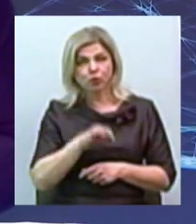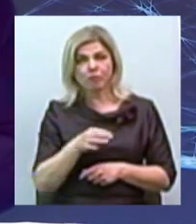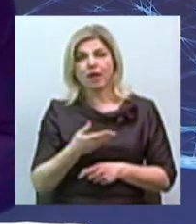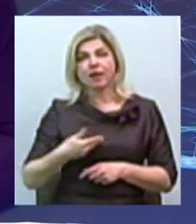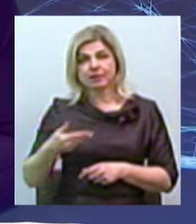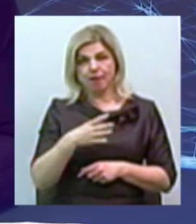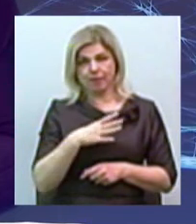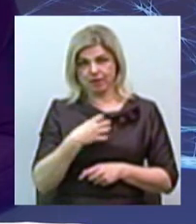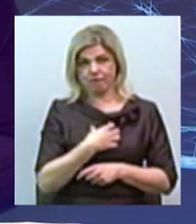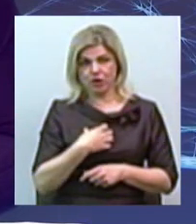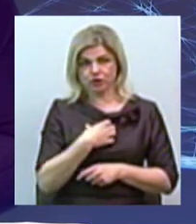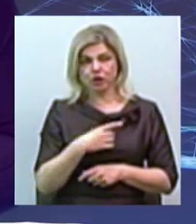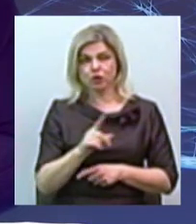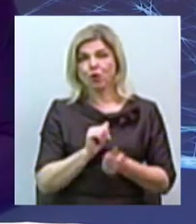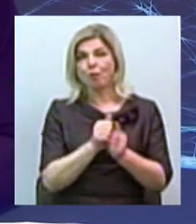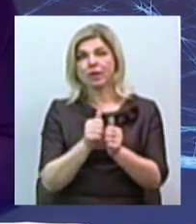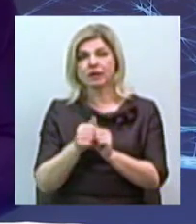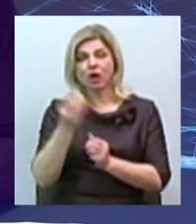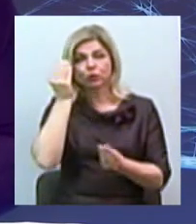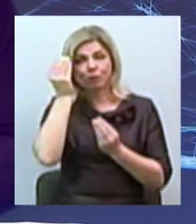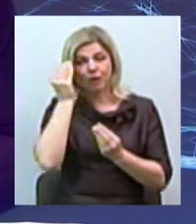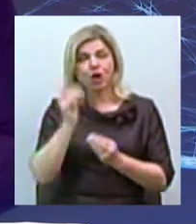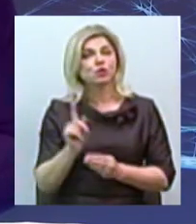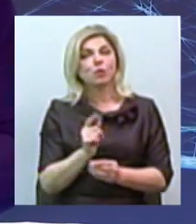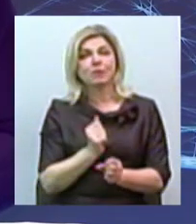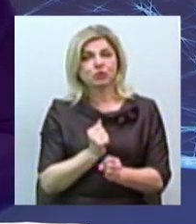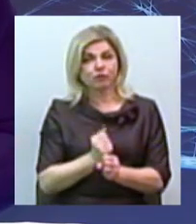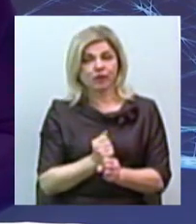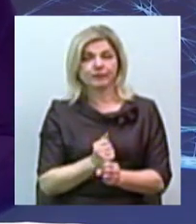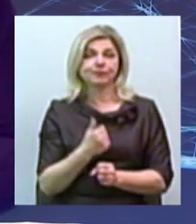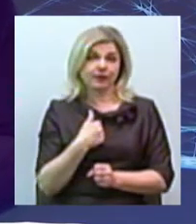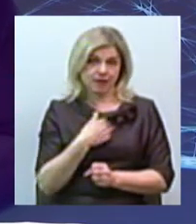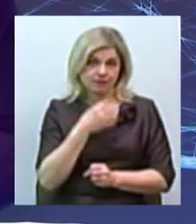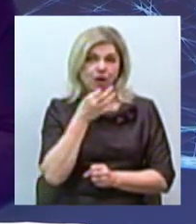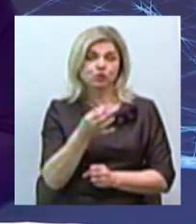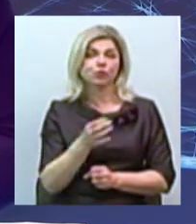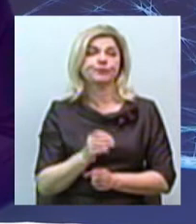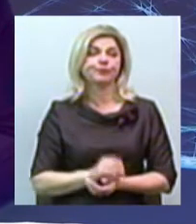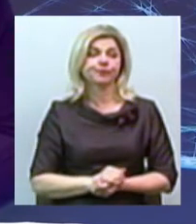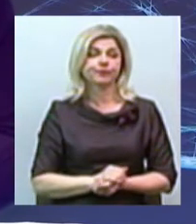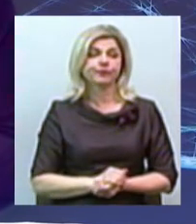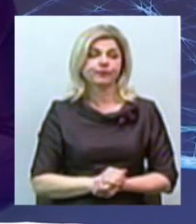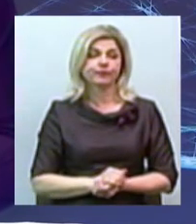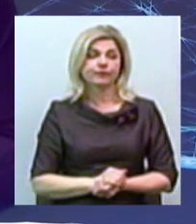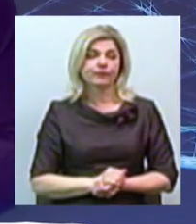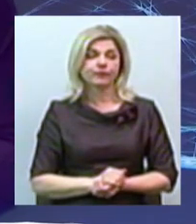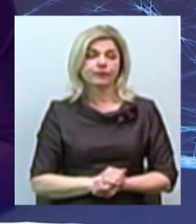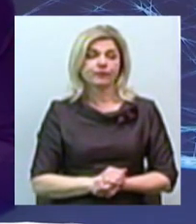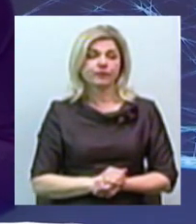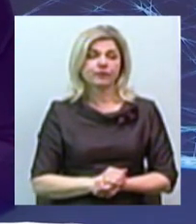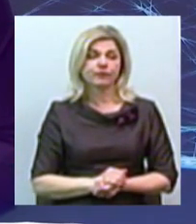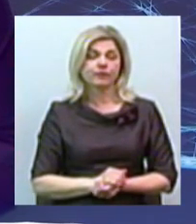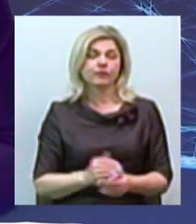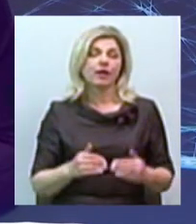важливо, щоб обмінятися думками. Над чим ми працювали? Я вам зараз скажу, над чим ми працювали. Етап вивчення